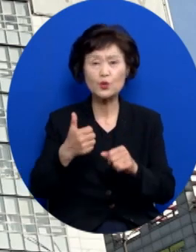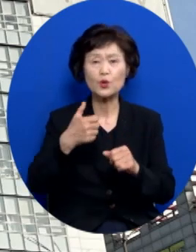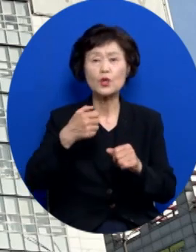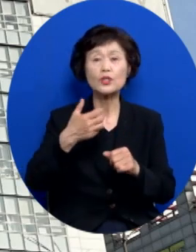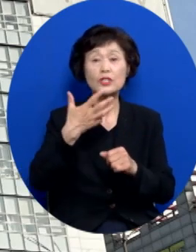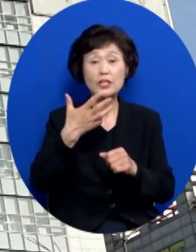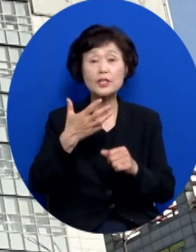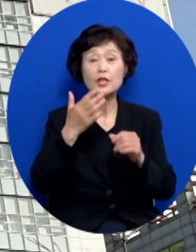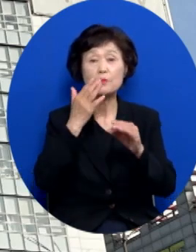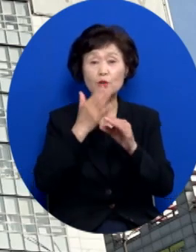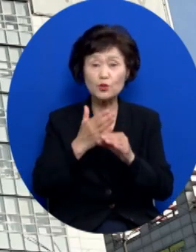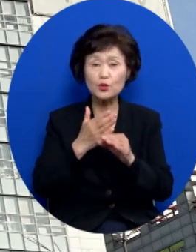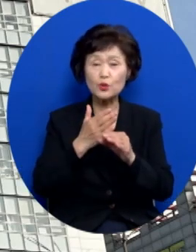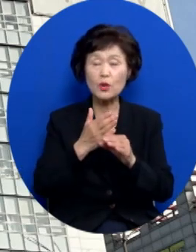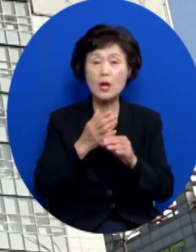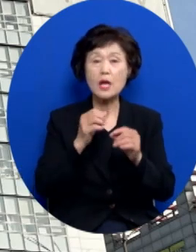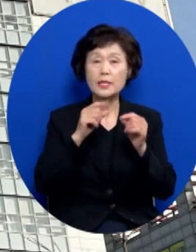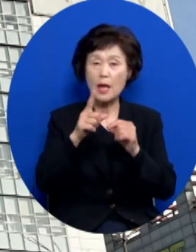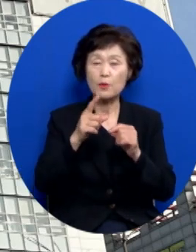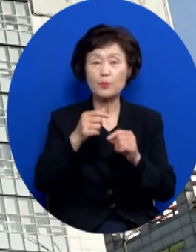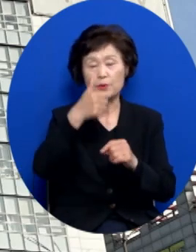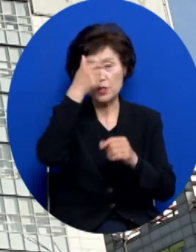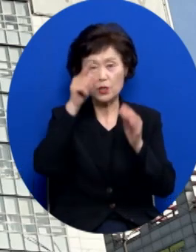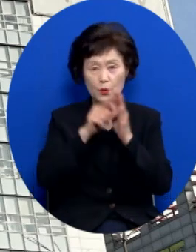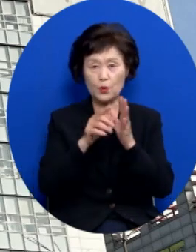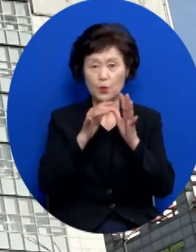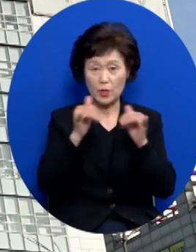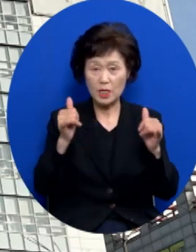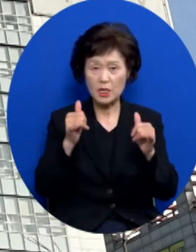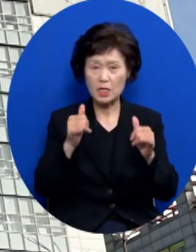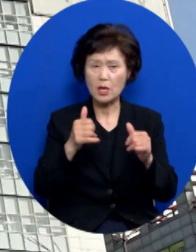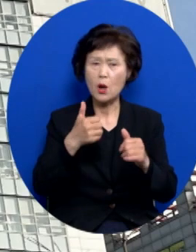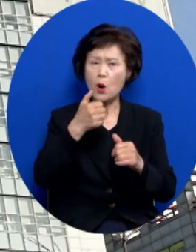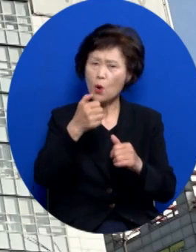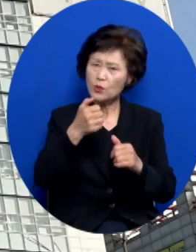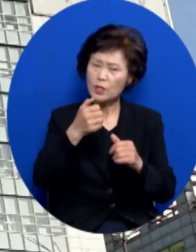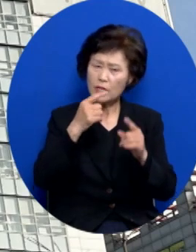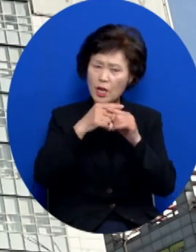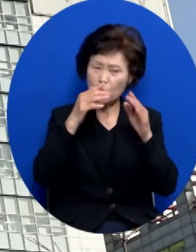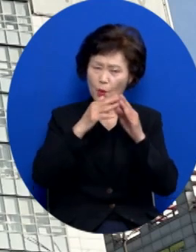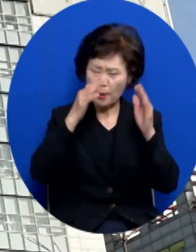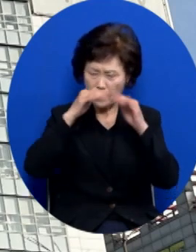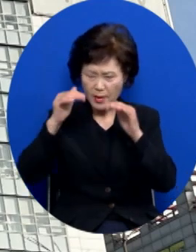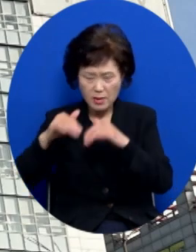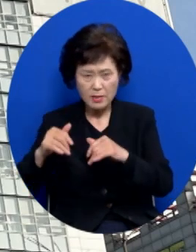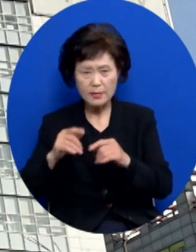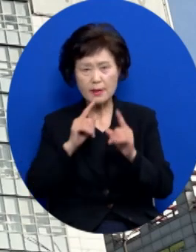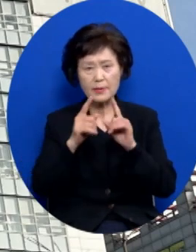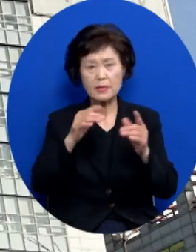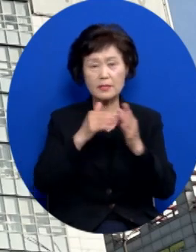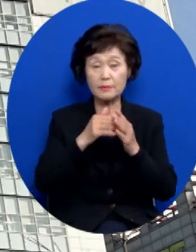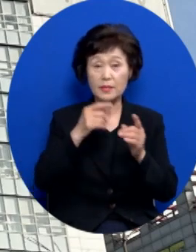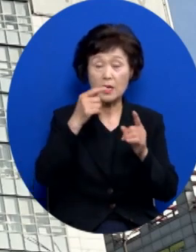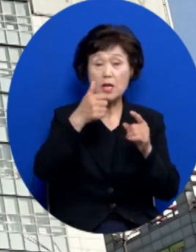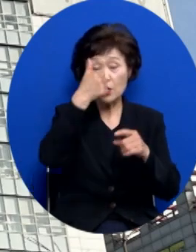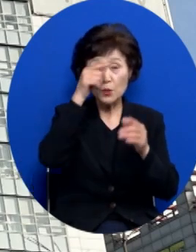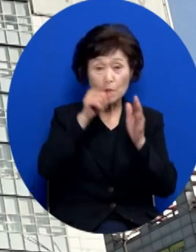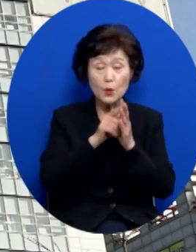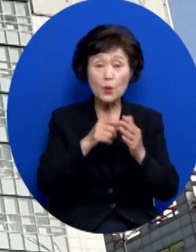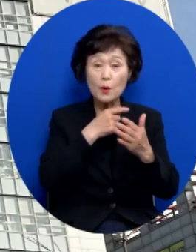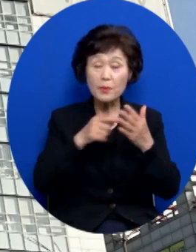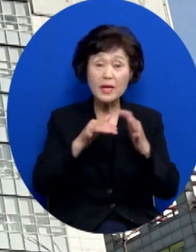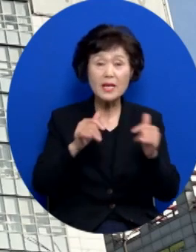가운데 대다수가 기독교인이라며 최소 50개 교회가 파괴됐다고 보도했습니다. 기독교인 피해자들은